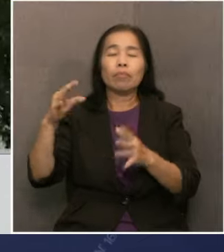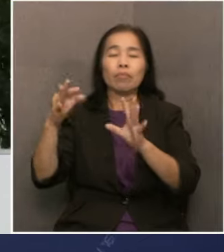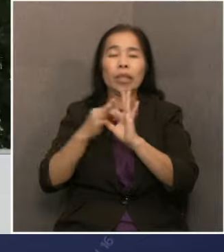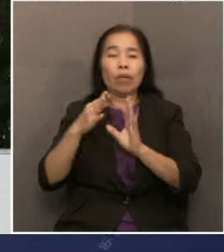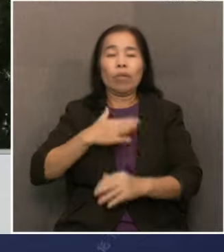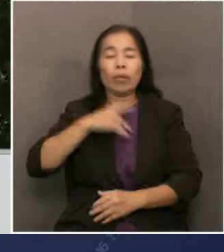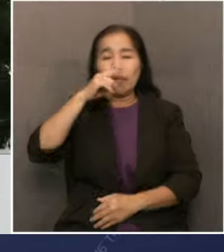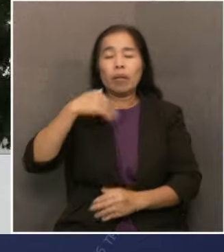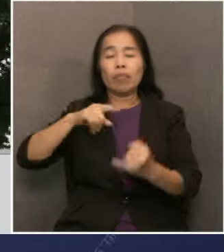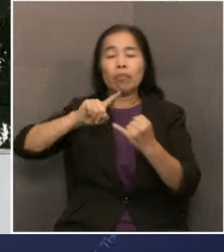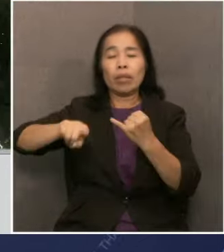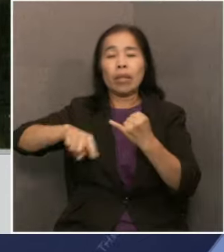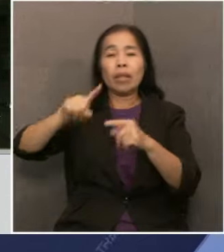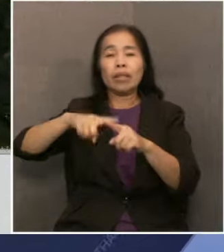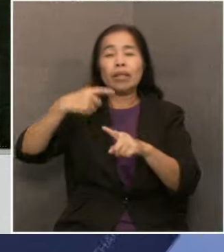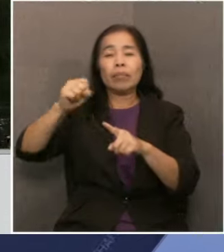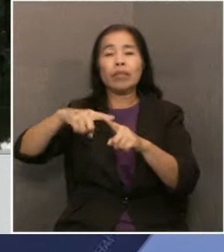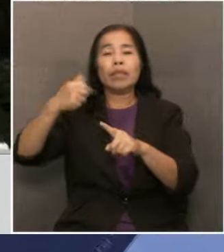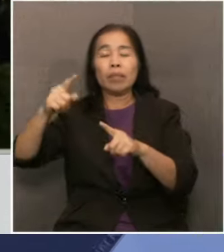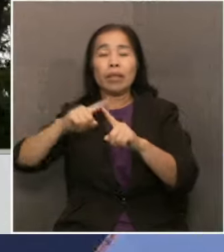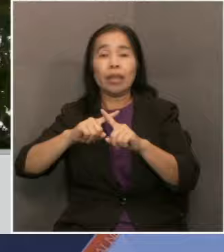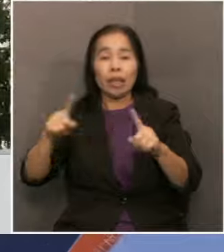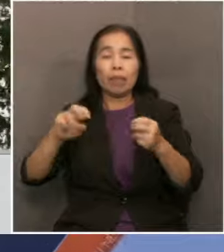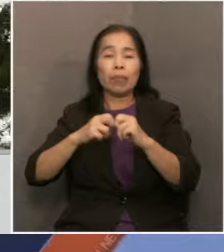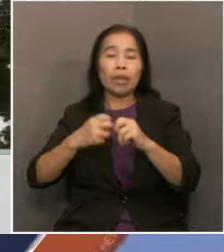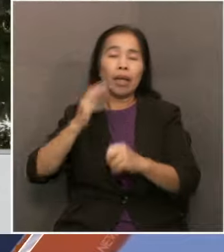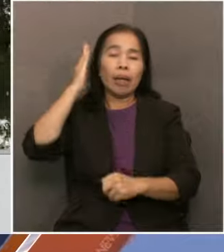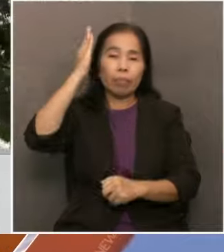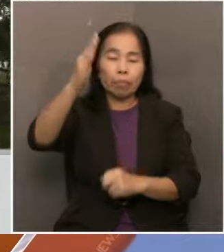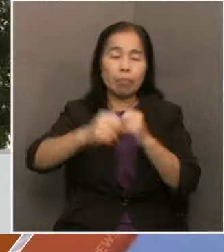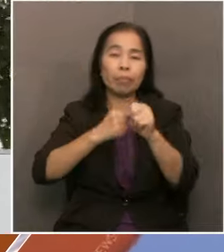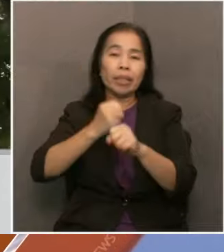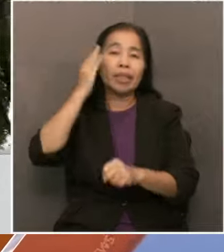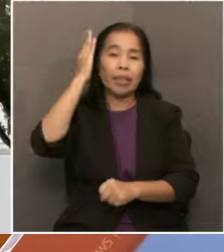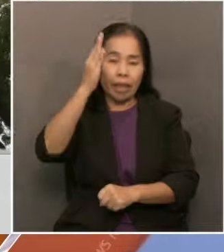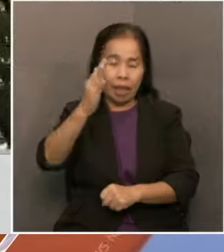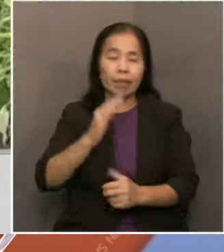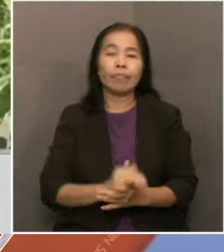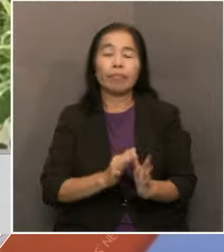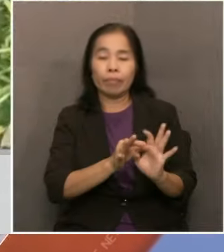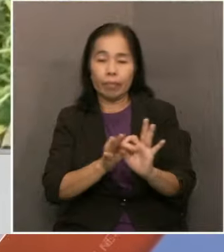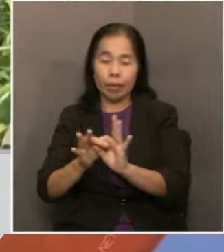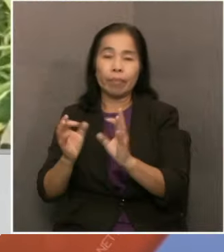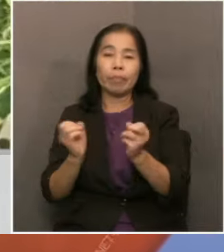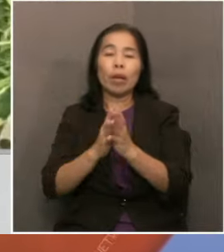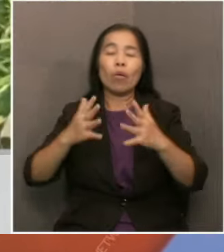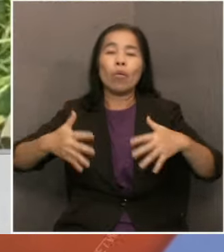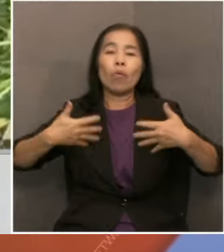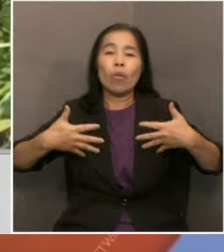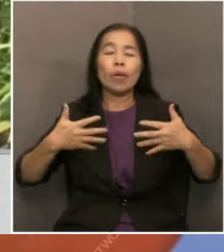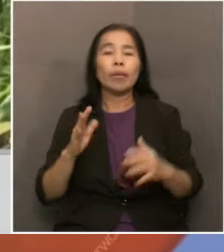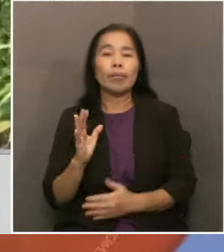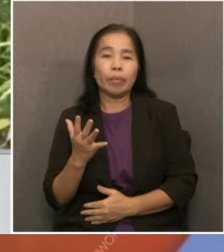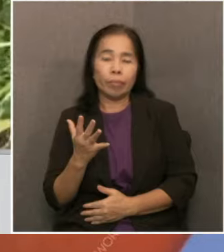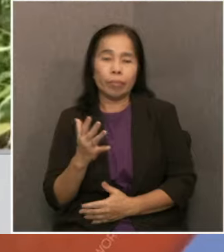แต่ปัจจัที่ส่ง scrap Footert ก็ปีหน้าเราจะไม่ร้อนมันอจะไม่ร้อน แล้ฝนอจะ